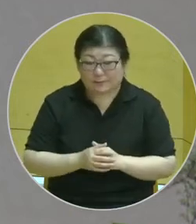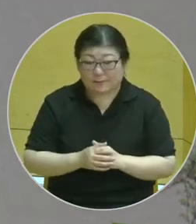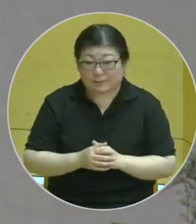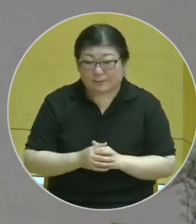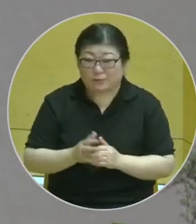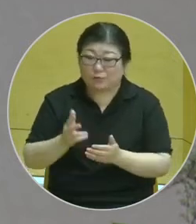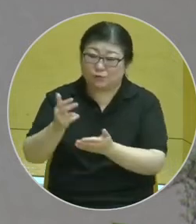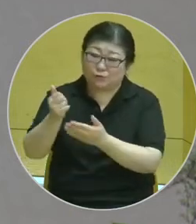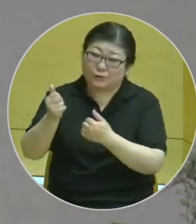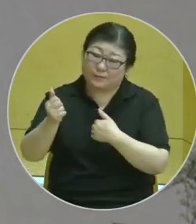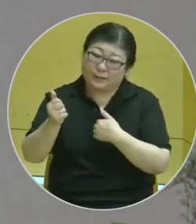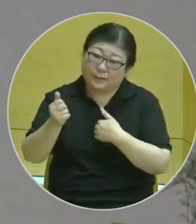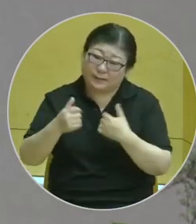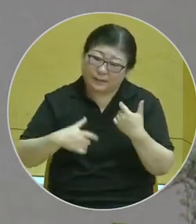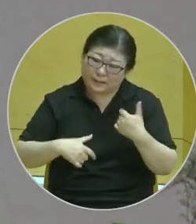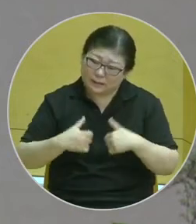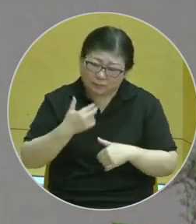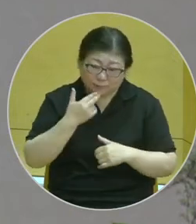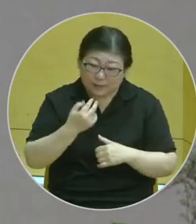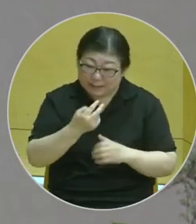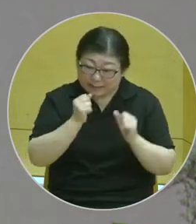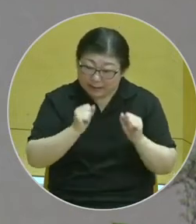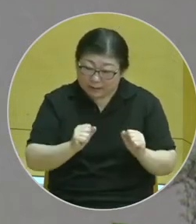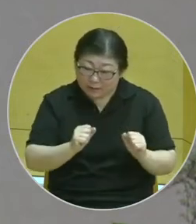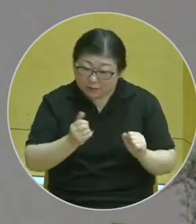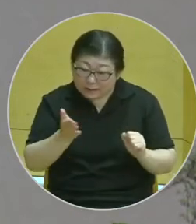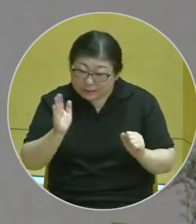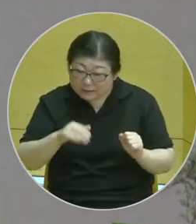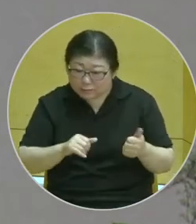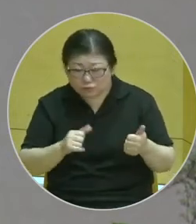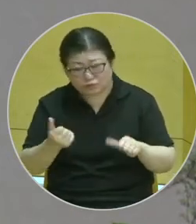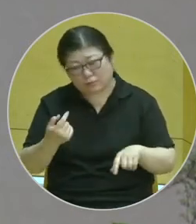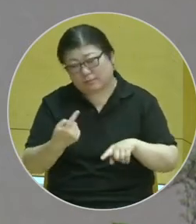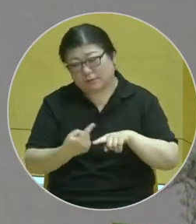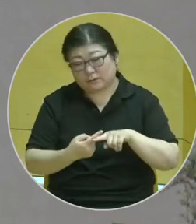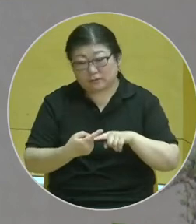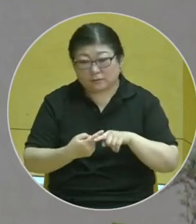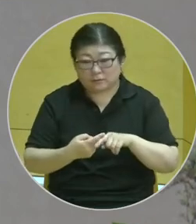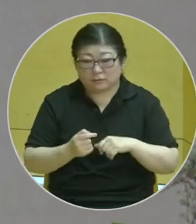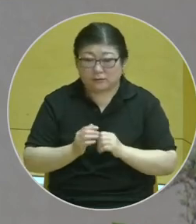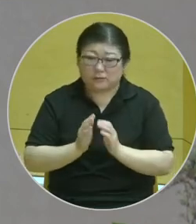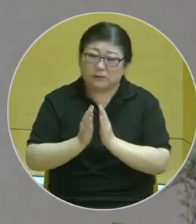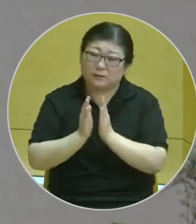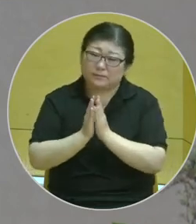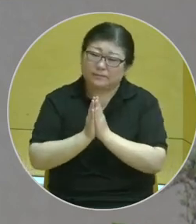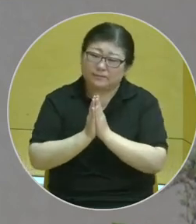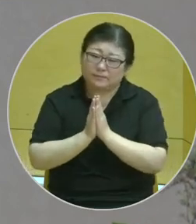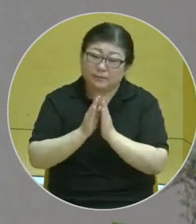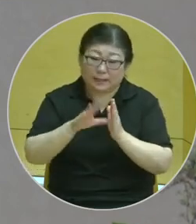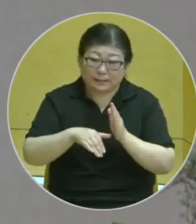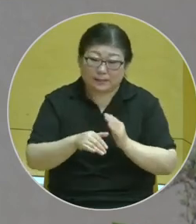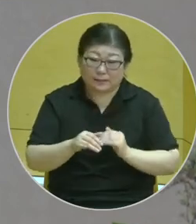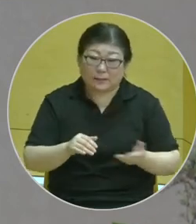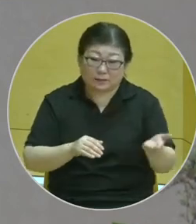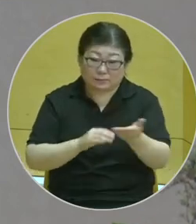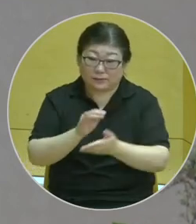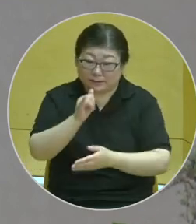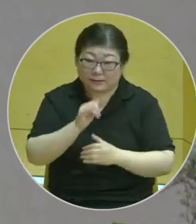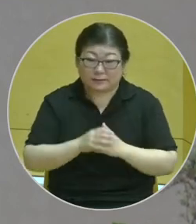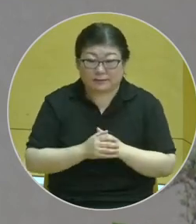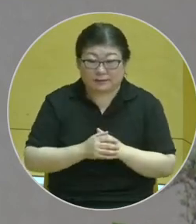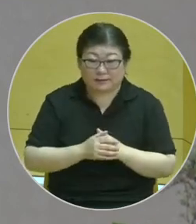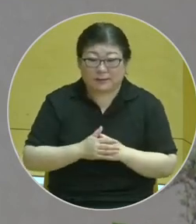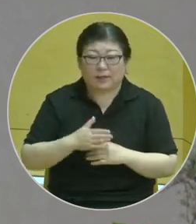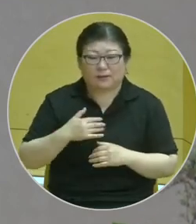주님 날 긴 기쁨이 없어요 살아있는 것 같지만 죽은거 같아요 어떻게 할까요 여러분 그 기도 드릴때 있지 않습니까 저도 그런